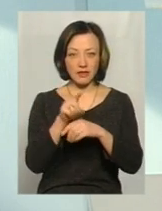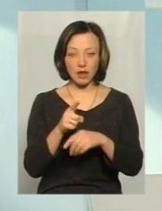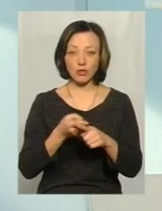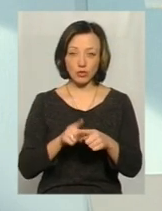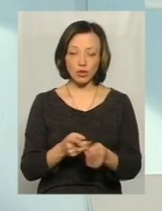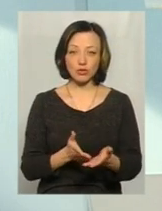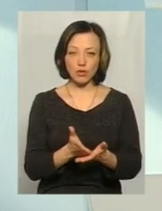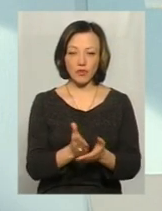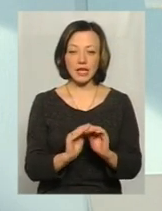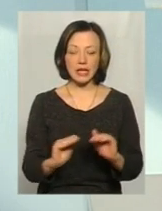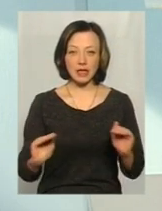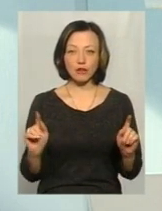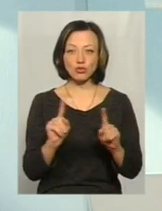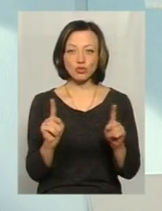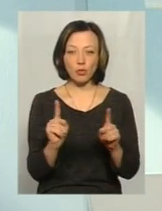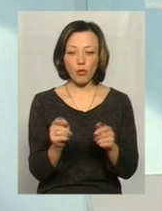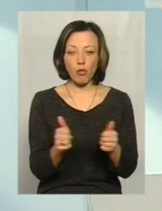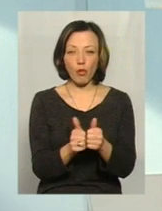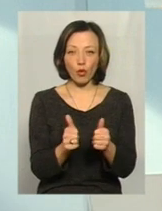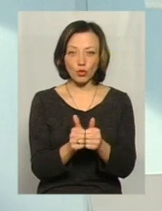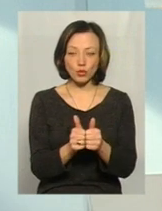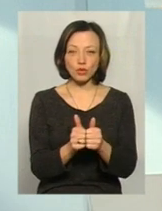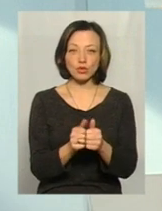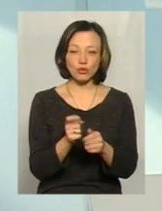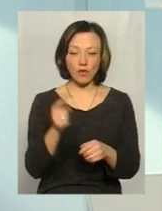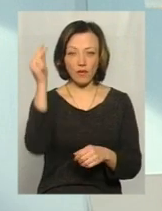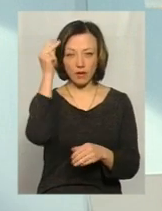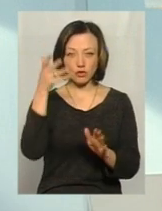налаштовуємо, звичайно, дітей на те, що вони поруч із тим, що вони